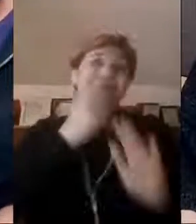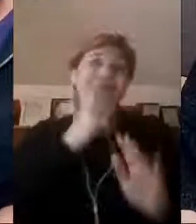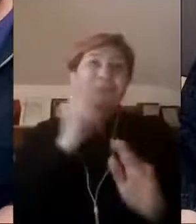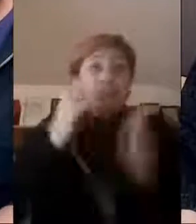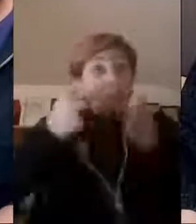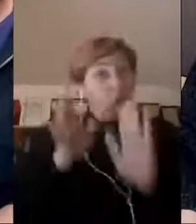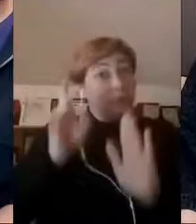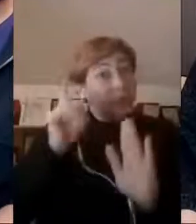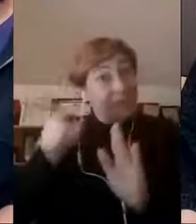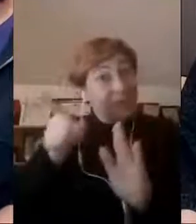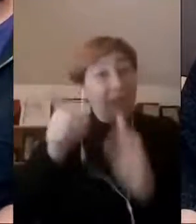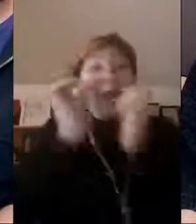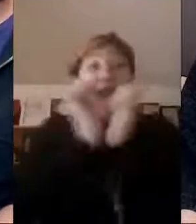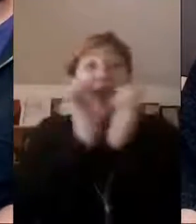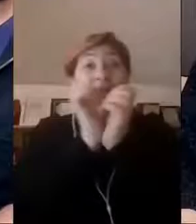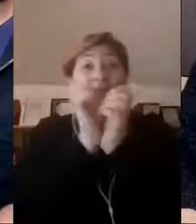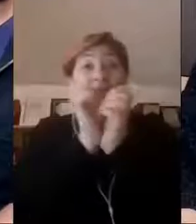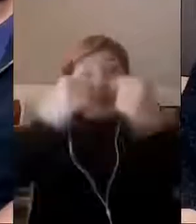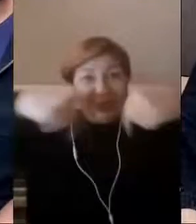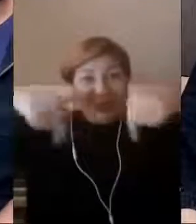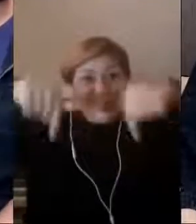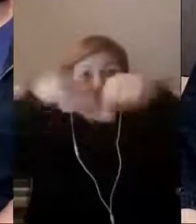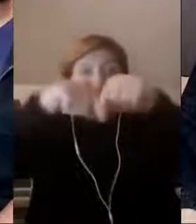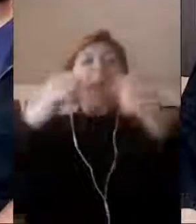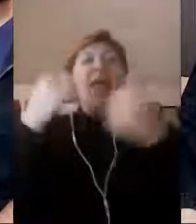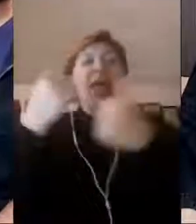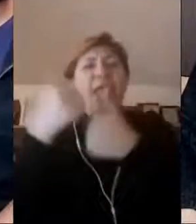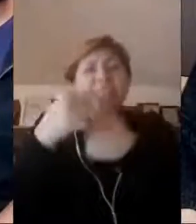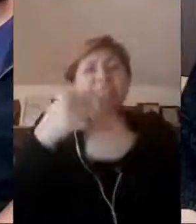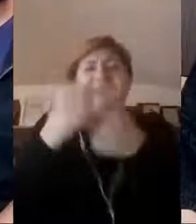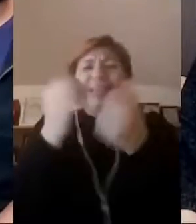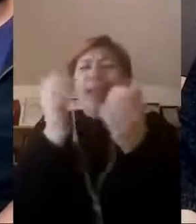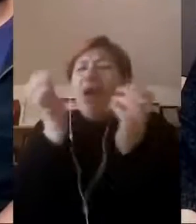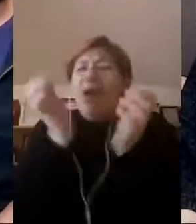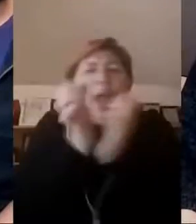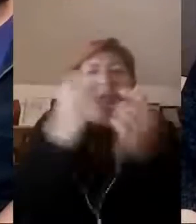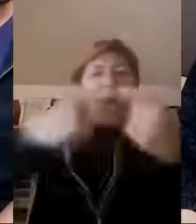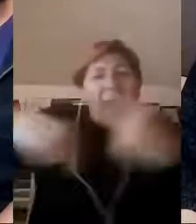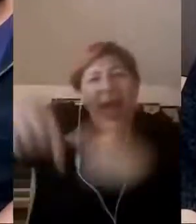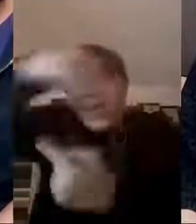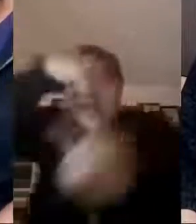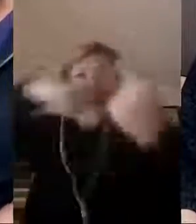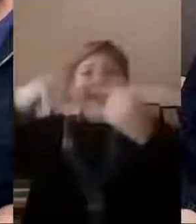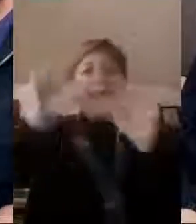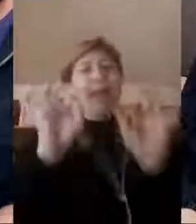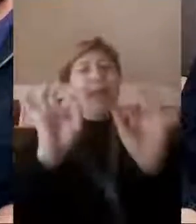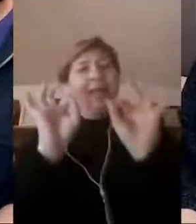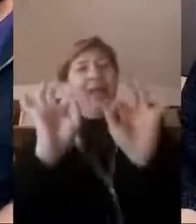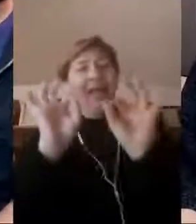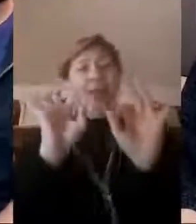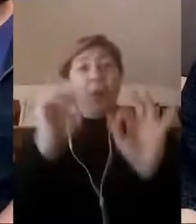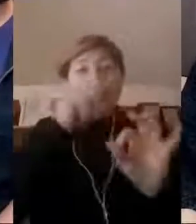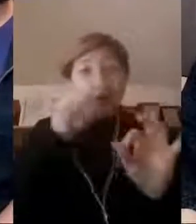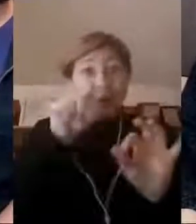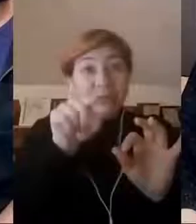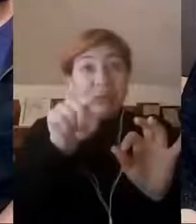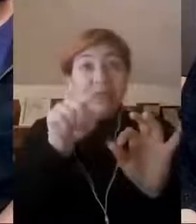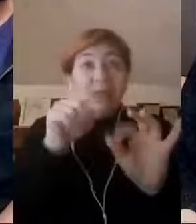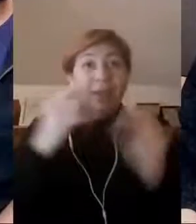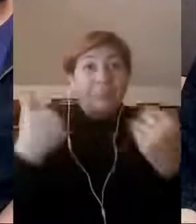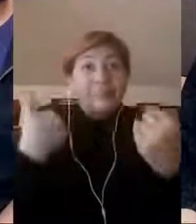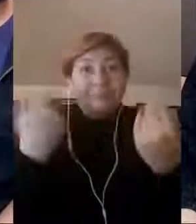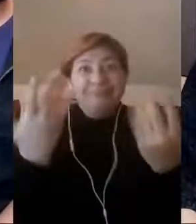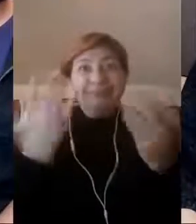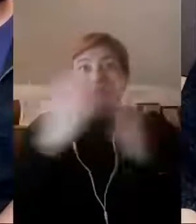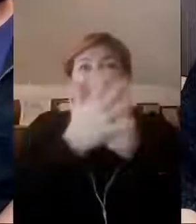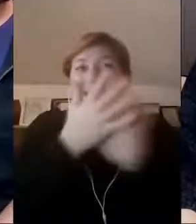doğuştan. Aileleri ve çevreleri, eşleri olarak o çevrede gelişiyor. Bu sebeple de hani ben